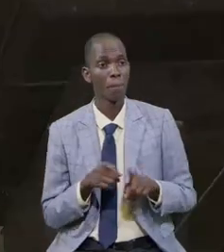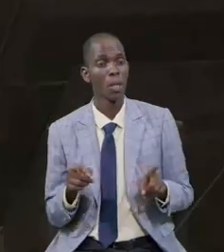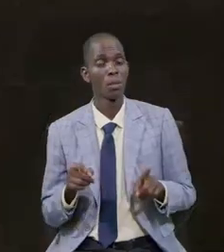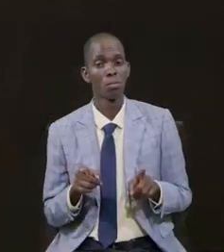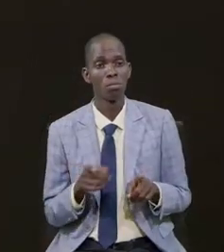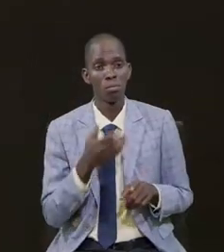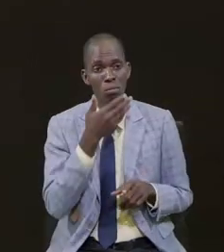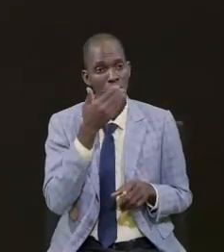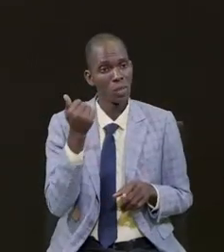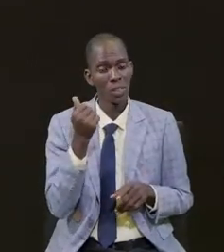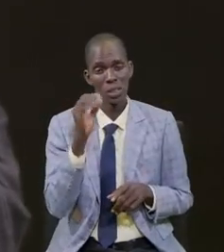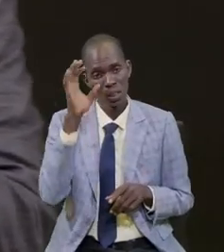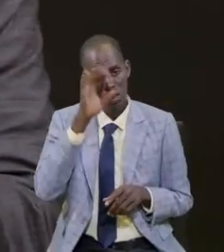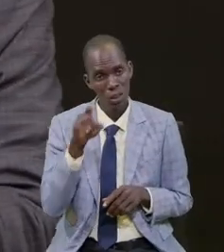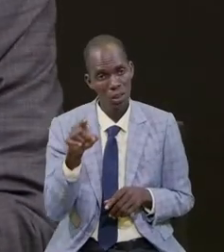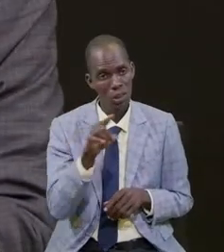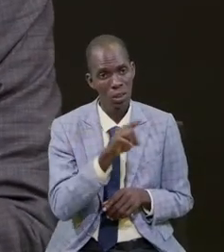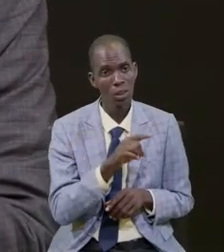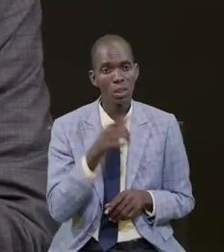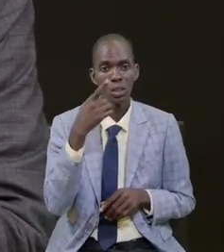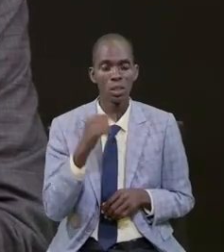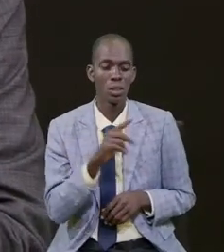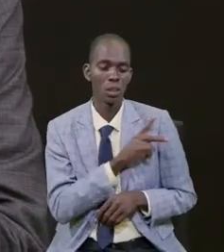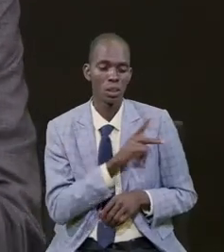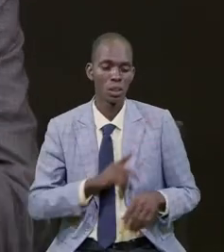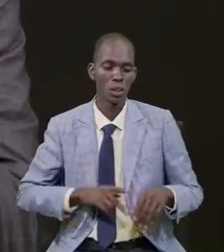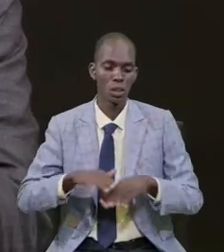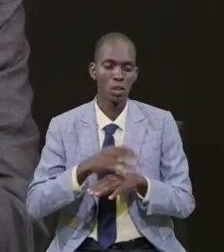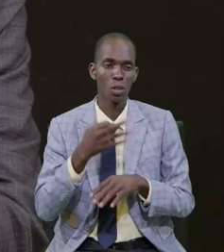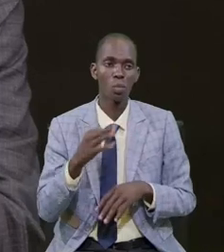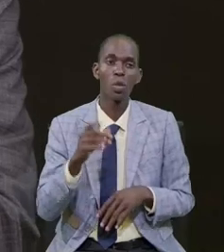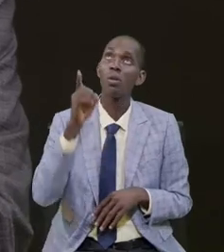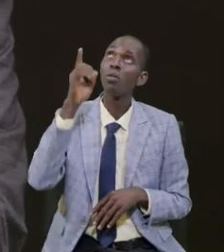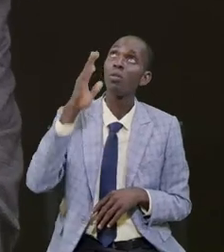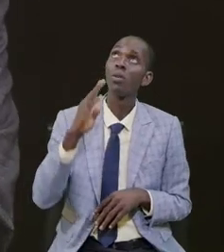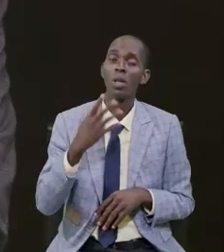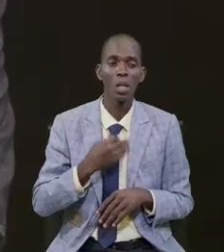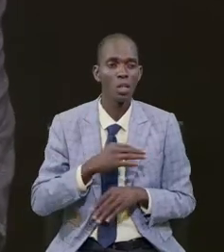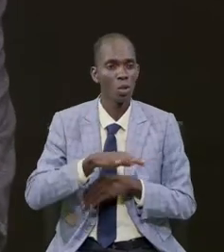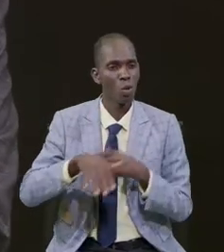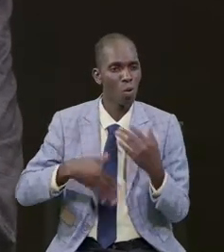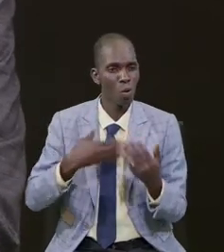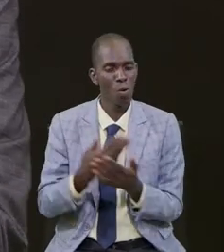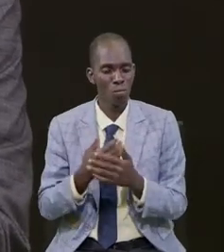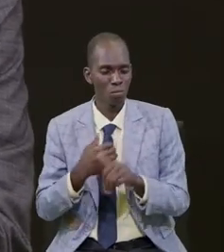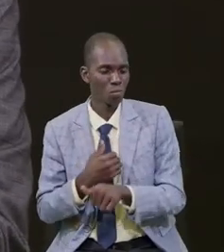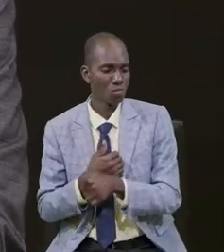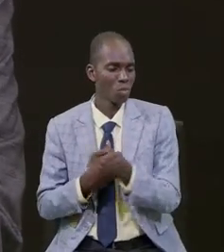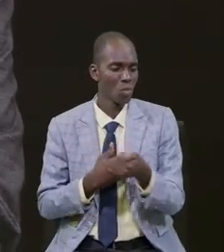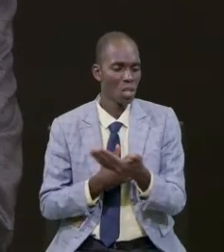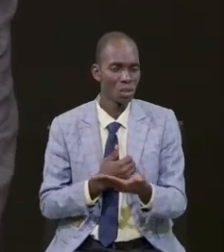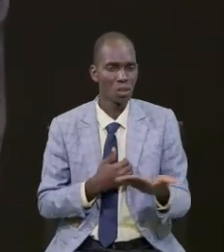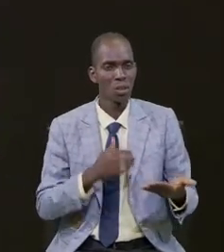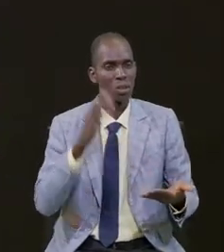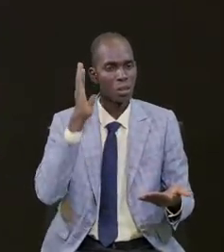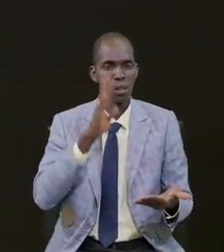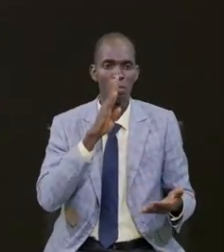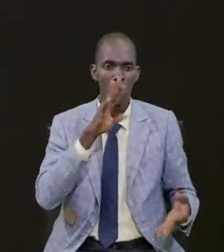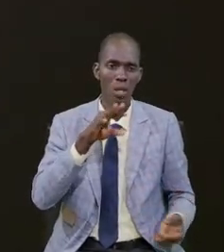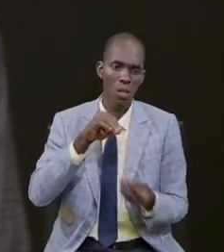cherchez plutôt le royaume de Dieu et toutes ces choses vous